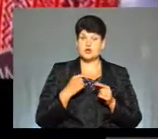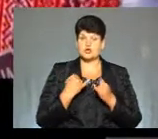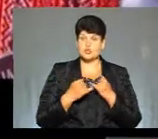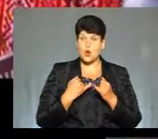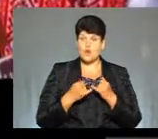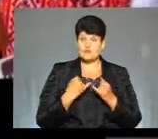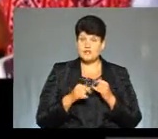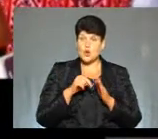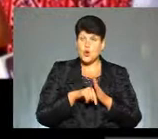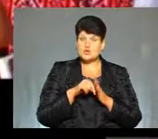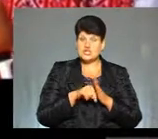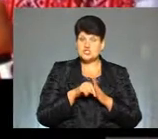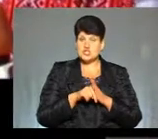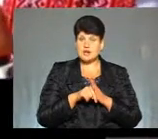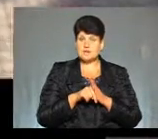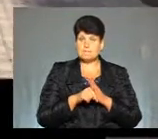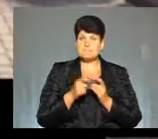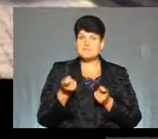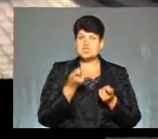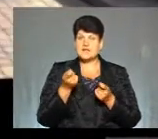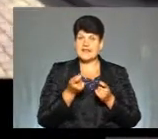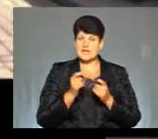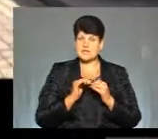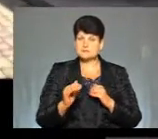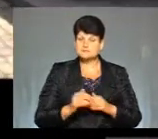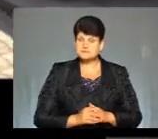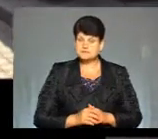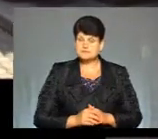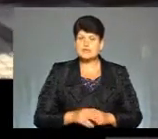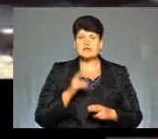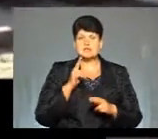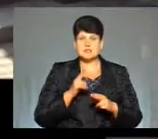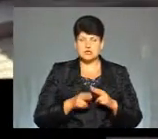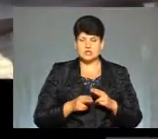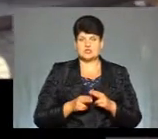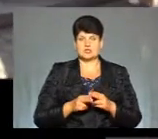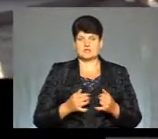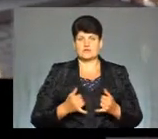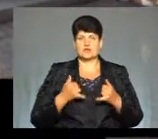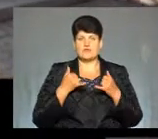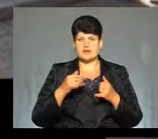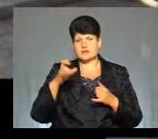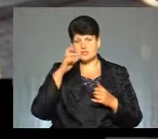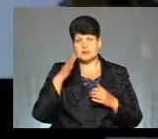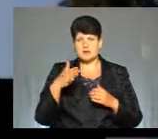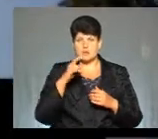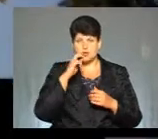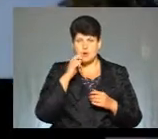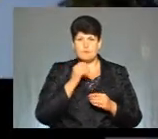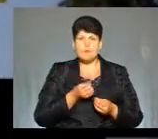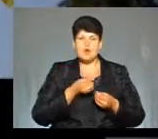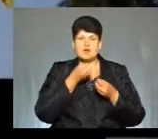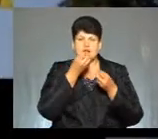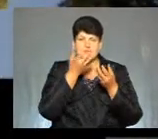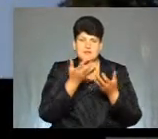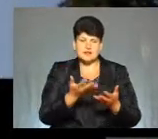жовтий означає пшеницю. Завершили церемонію вшанування державного прапора України покладанням квітів. А